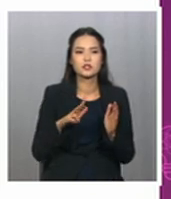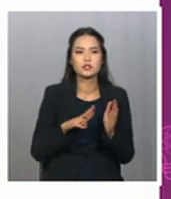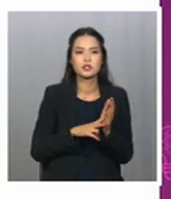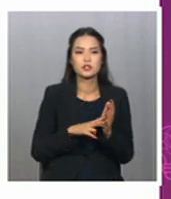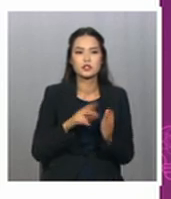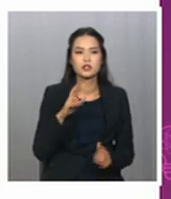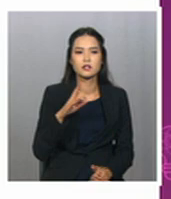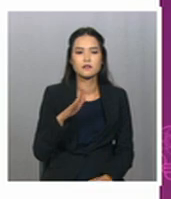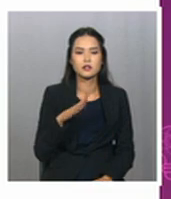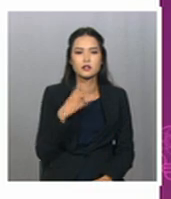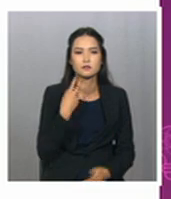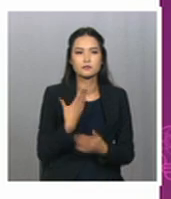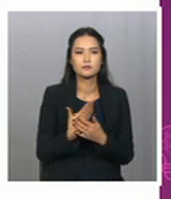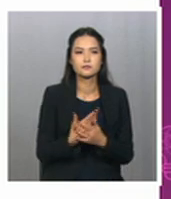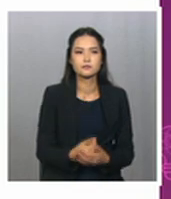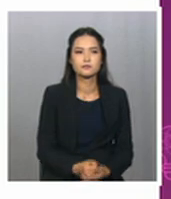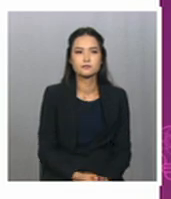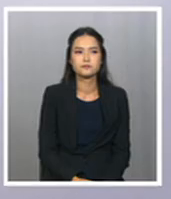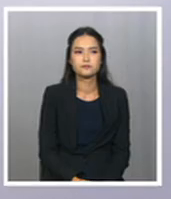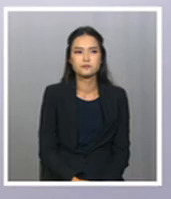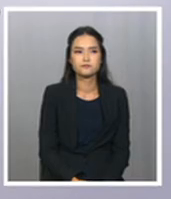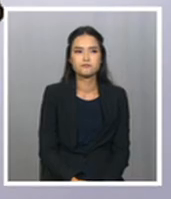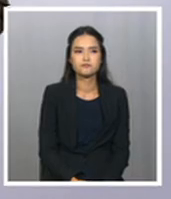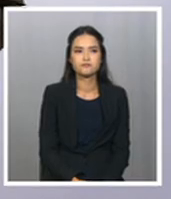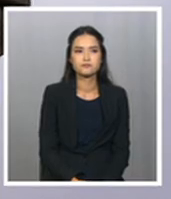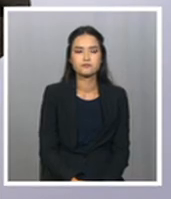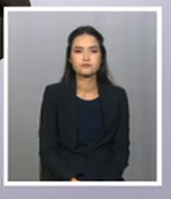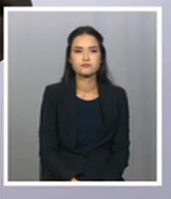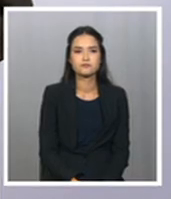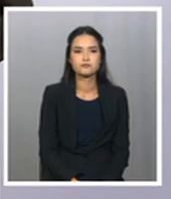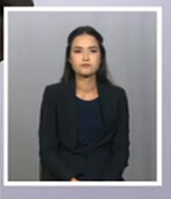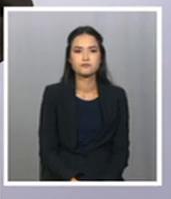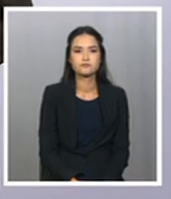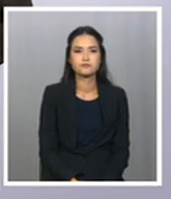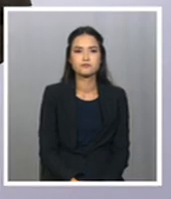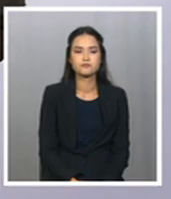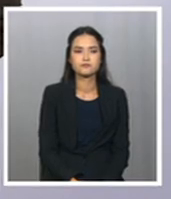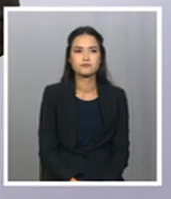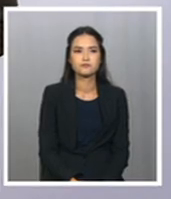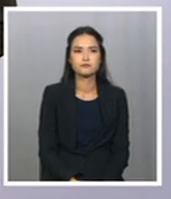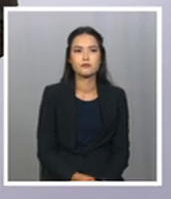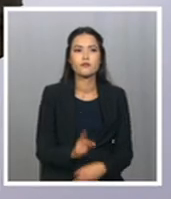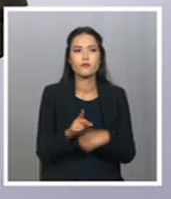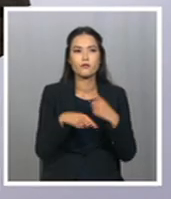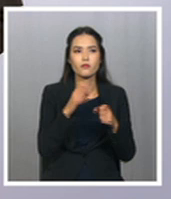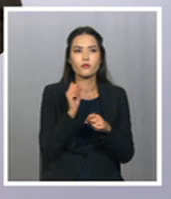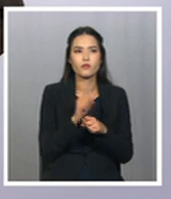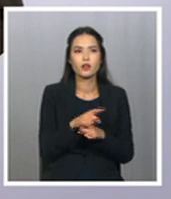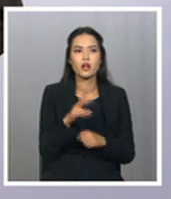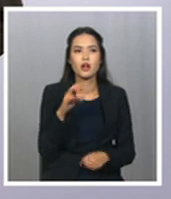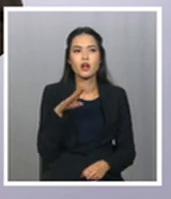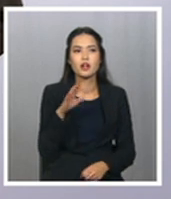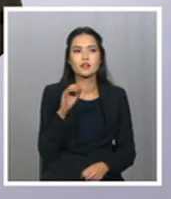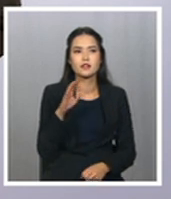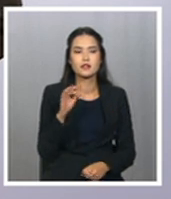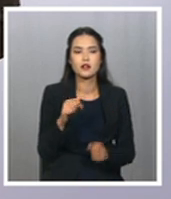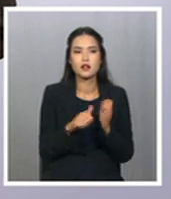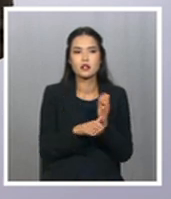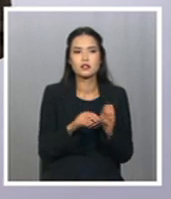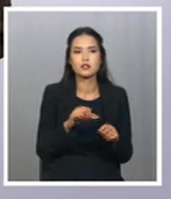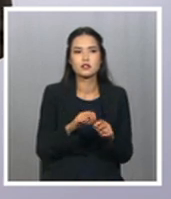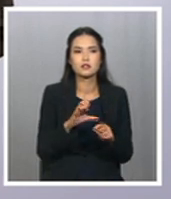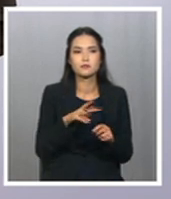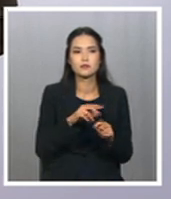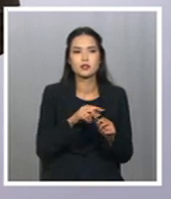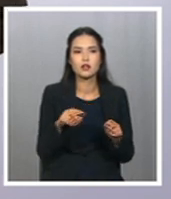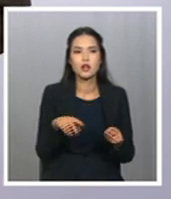квадрат бірлікке тең. Енді мынадай тапсырма қарастырайық. Катеттері 6 сантиметр